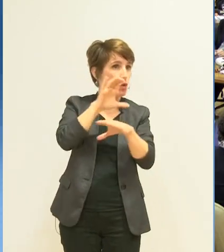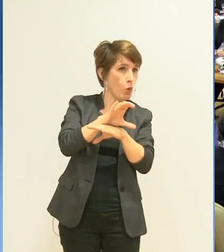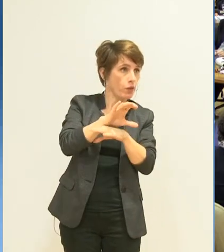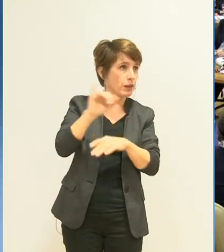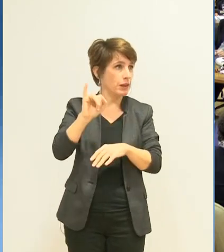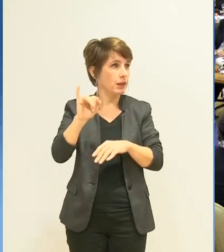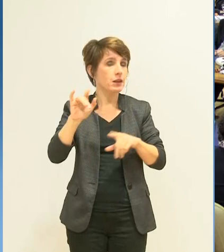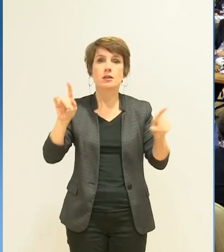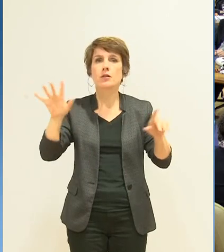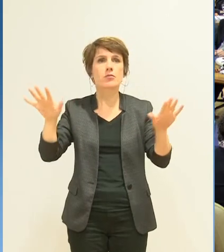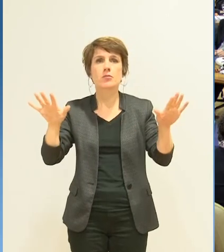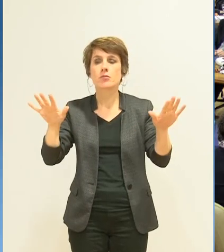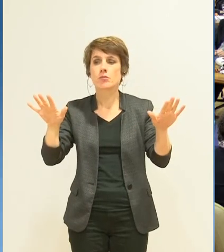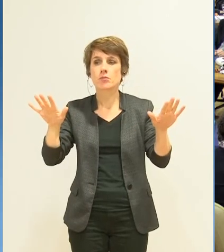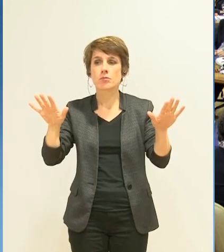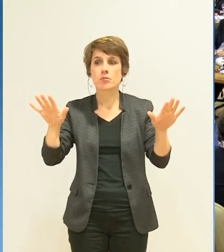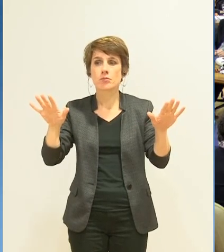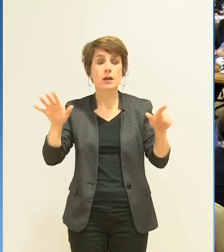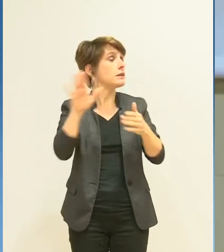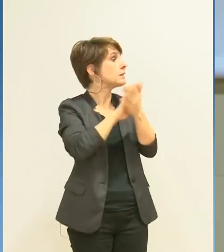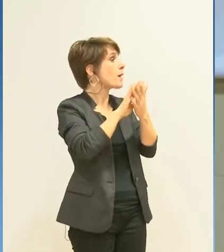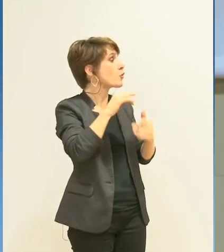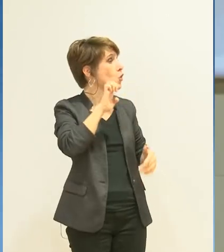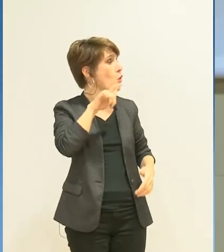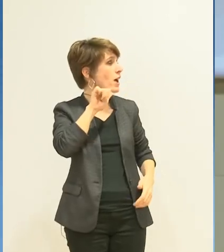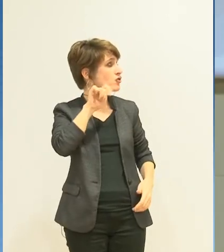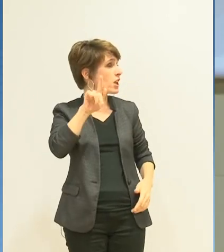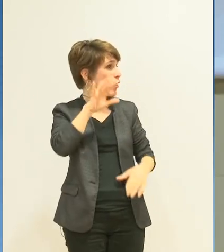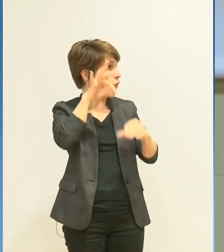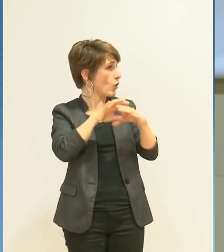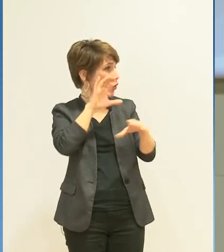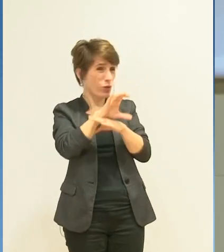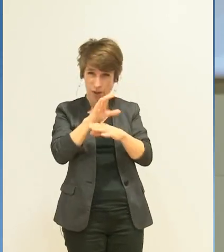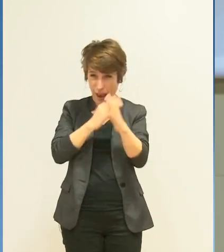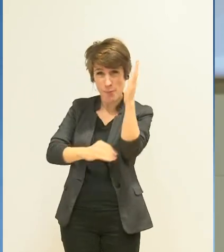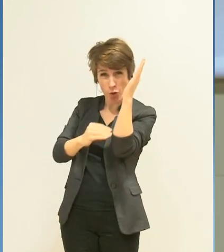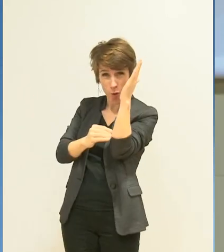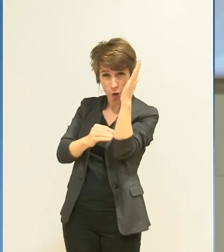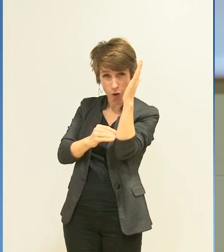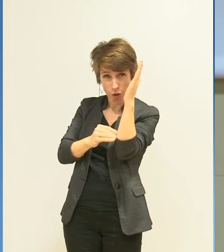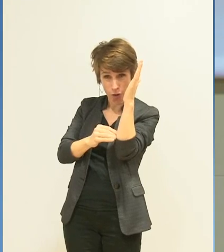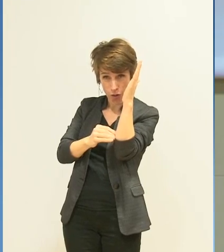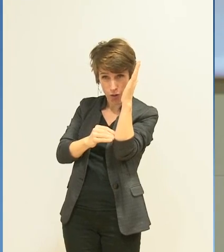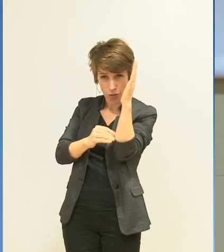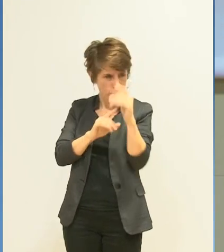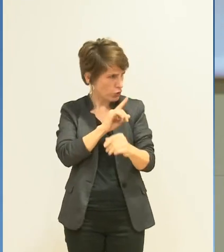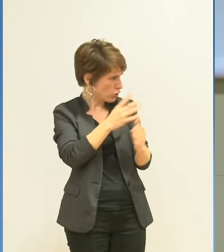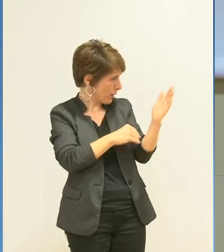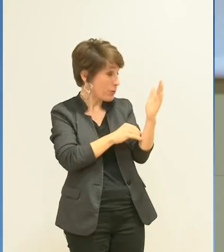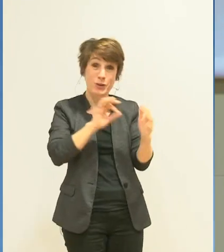pour contre l'amendement si c'est l'amendement